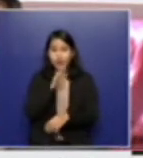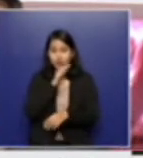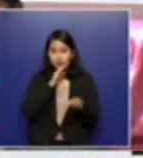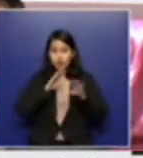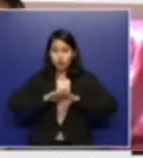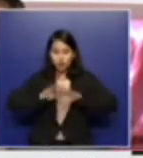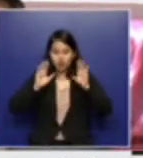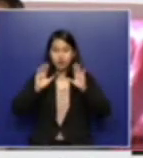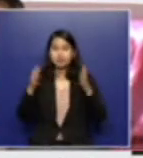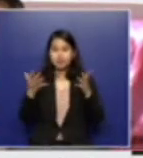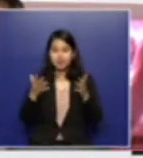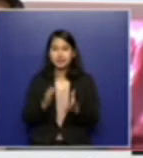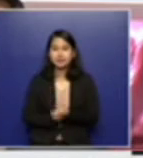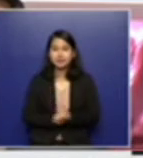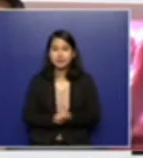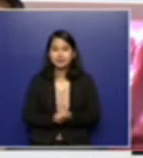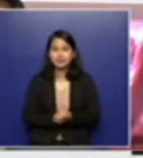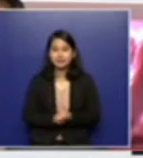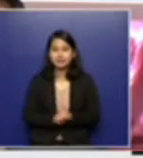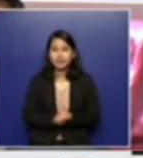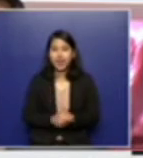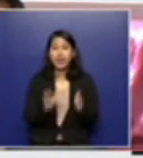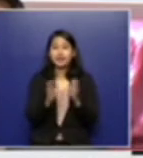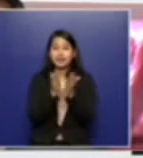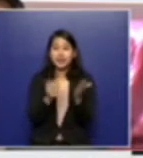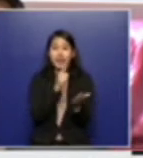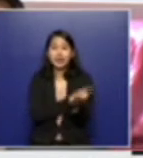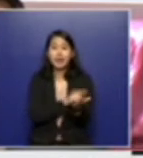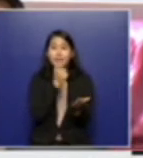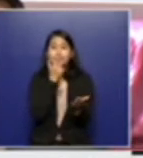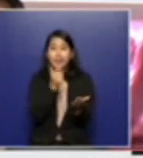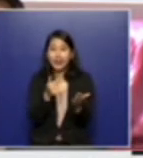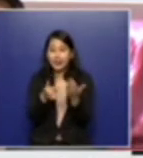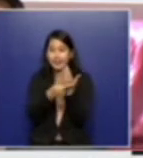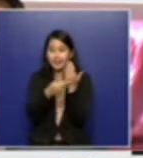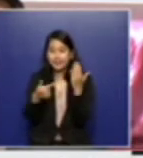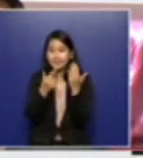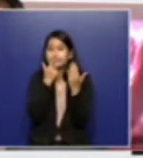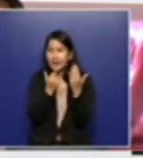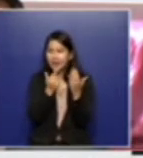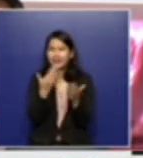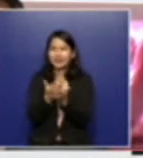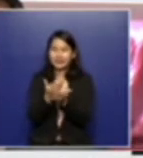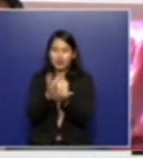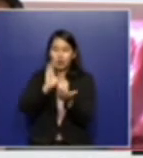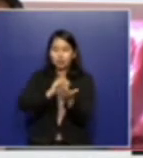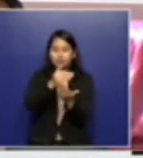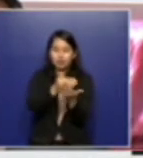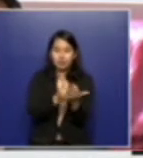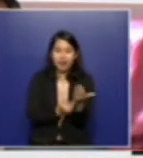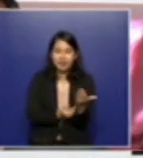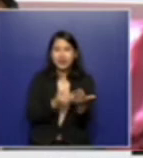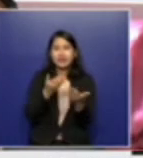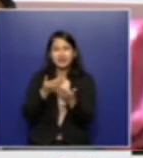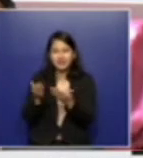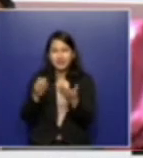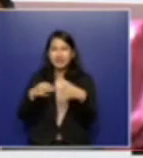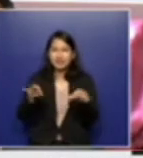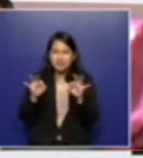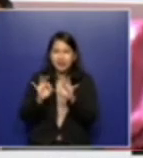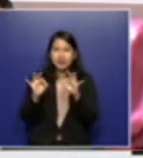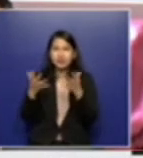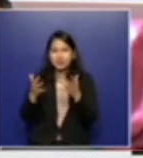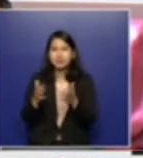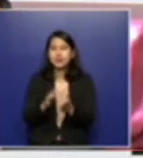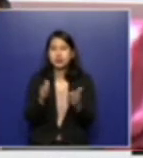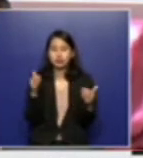กแล้วก็ในขาวคาดแดงอันนี้นะครับงบประมาณอีกเยอะแยะที่ท่านจะต้องซื้อสิ่งของที่ไม่เป็นประโยชน์ไม่ได้ประโยชน์กับพี่